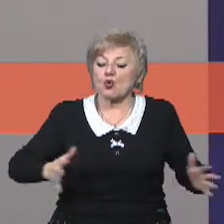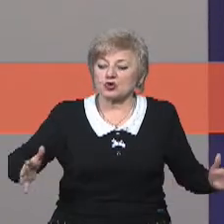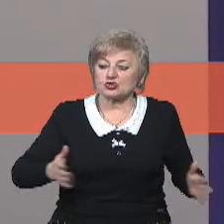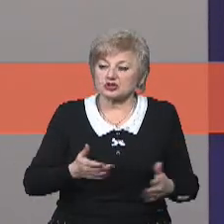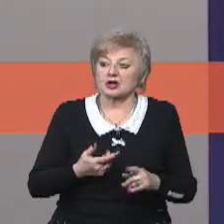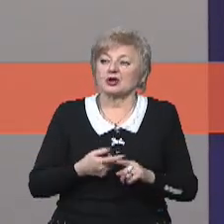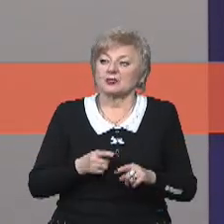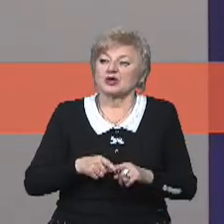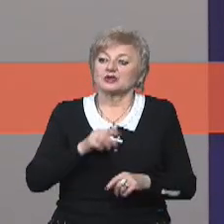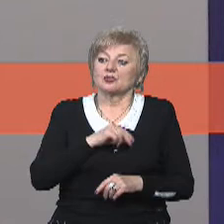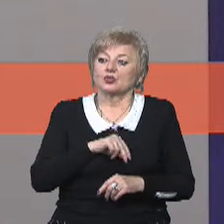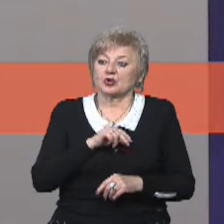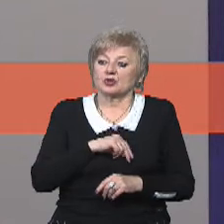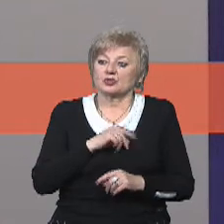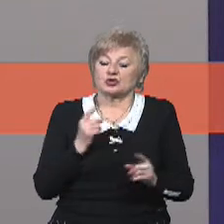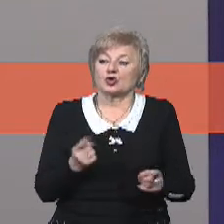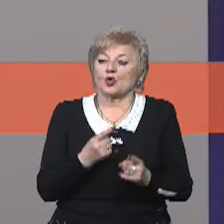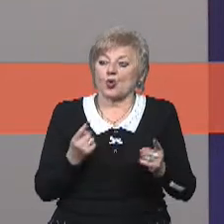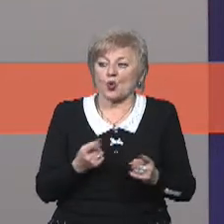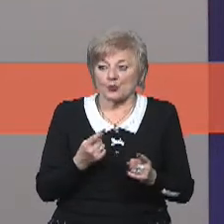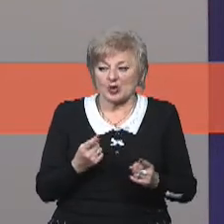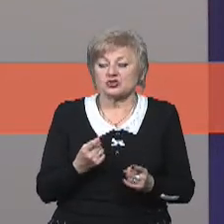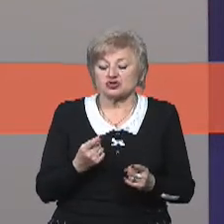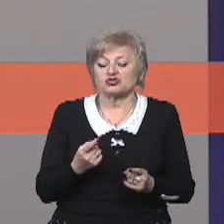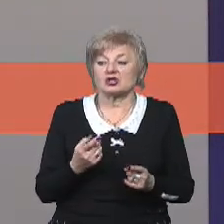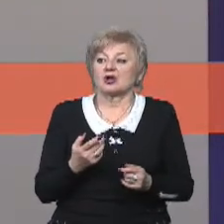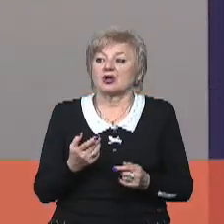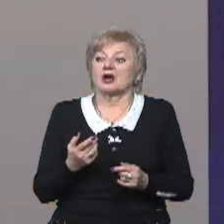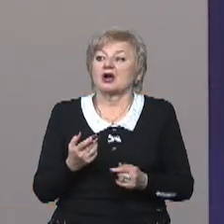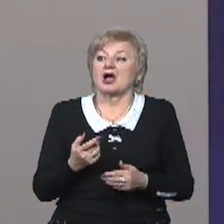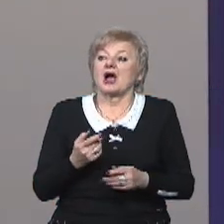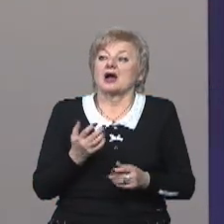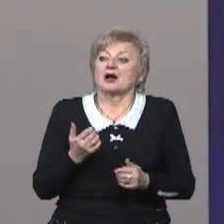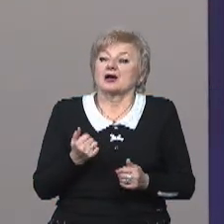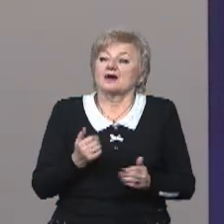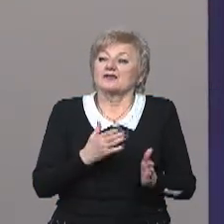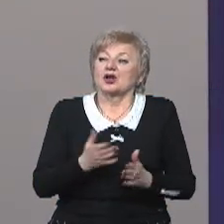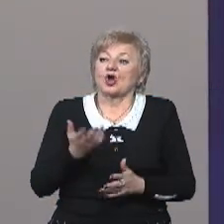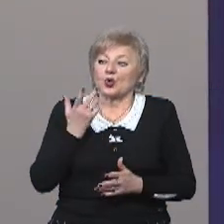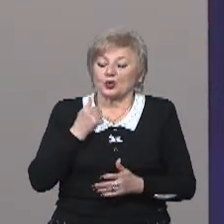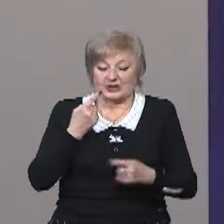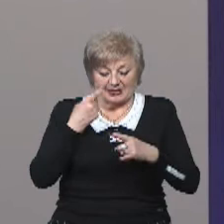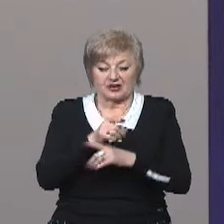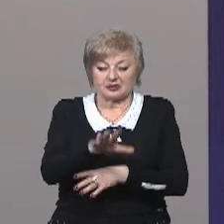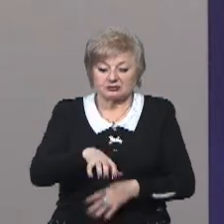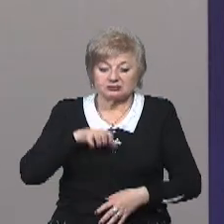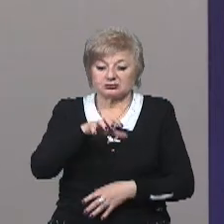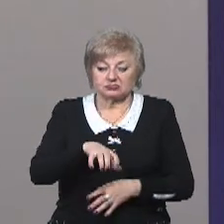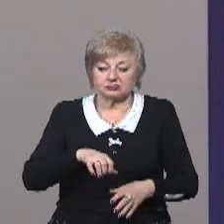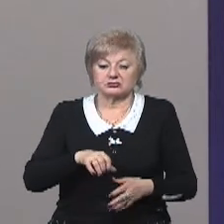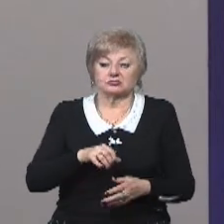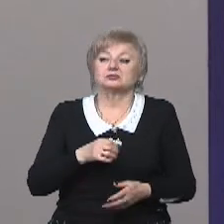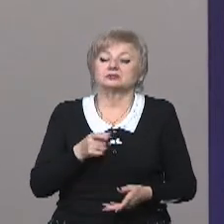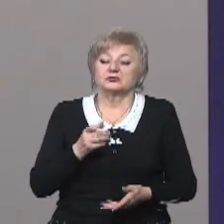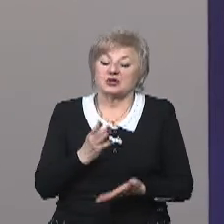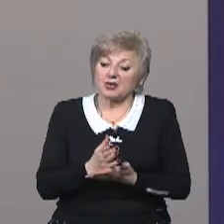роки експедиція працює не в звичайному режимі, в якому вона працювала останні роки, а в режимі, коли ми маємо техніку на розкопі,